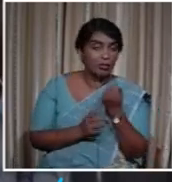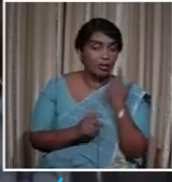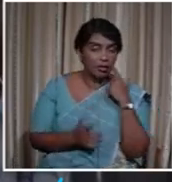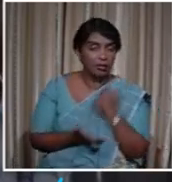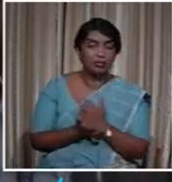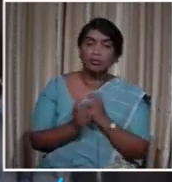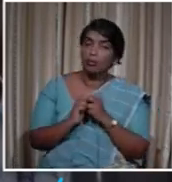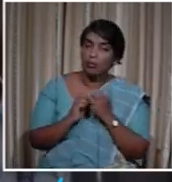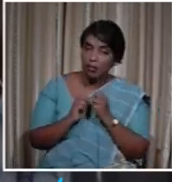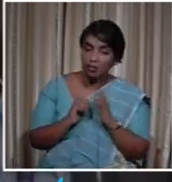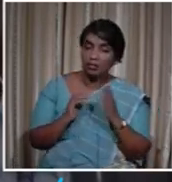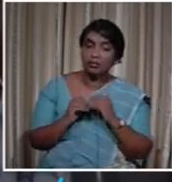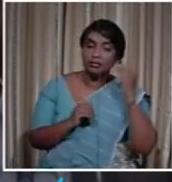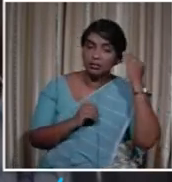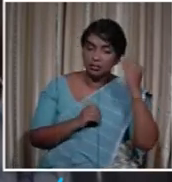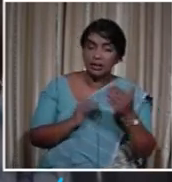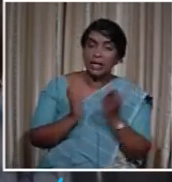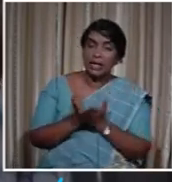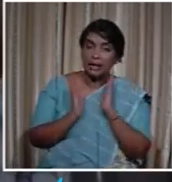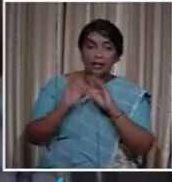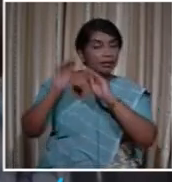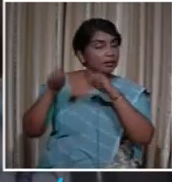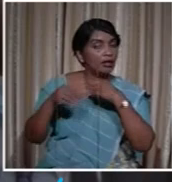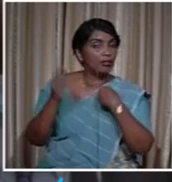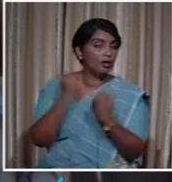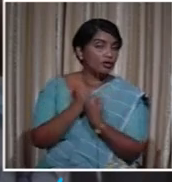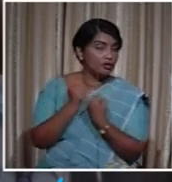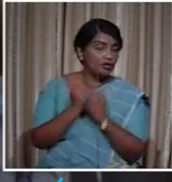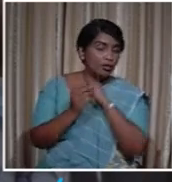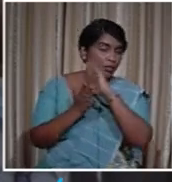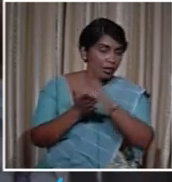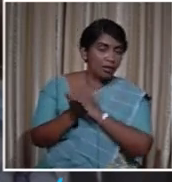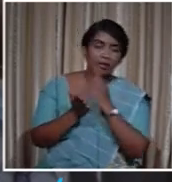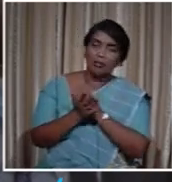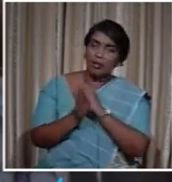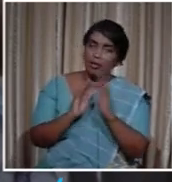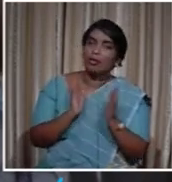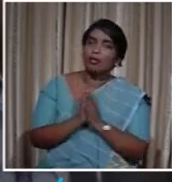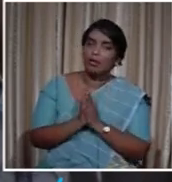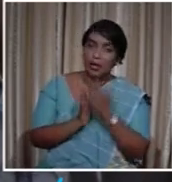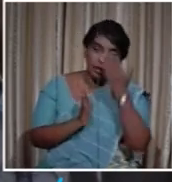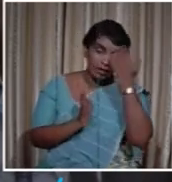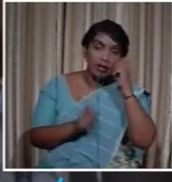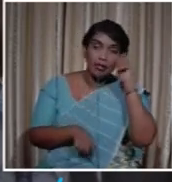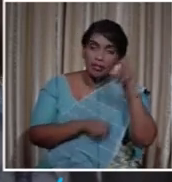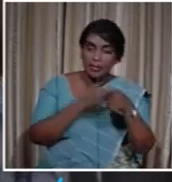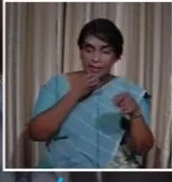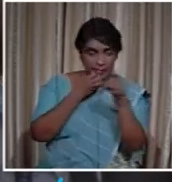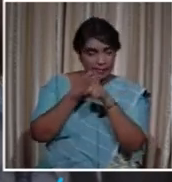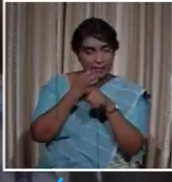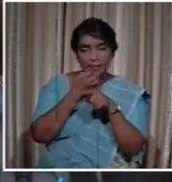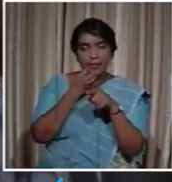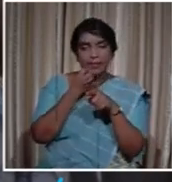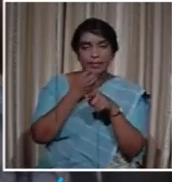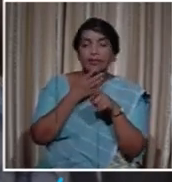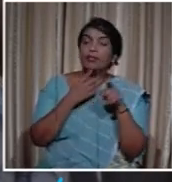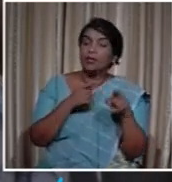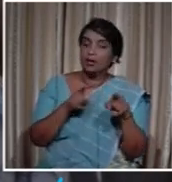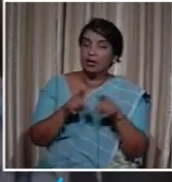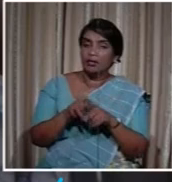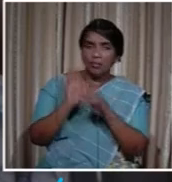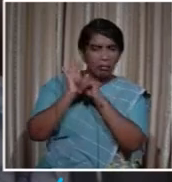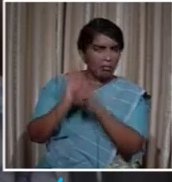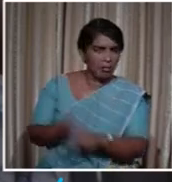அப்பால் இந்தியா தருகின்ற இந்த உதவிகளையும் வைத்துக் கொண்டு ஈழத்தமிழர்களை நீங்கள் மாற்றாந்தாய் மனப்பான்மையோடு தான் பார்க்கிறீர்கள் என்ற